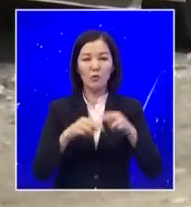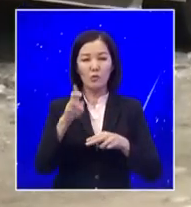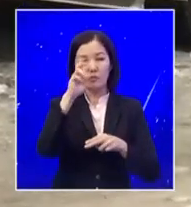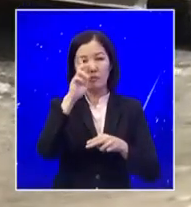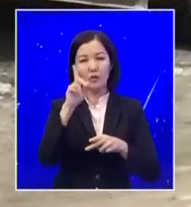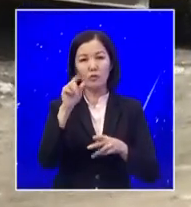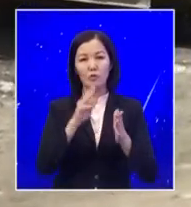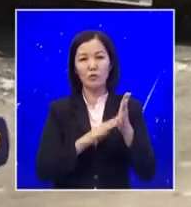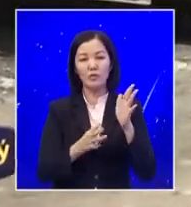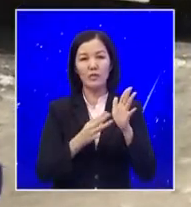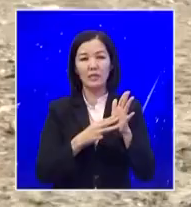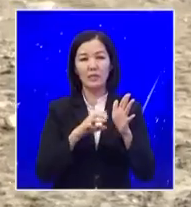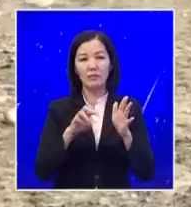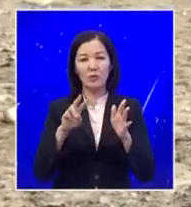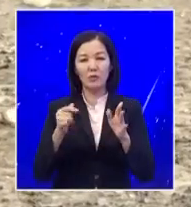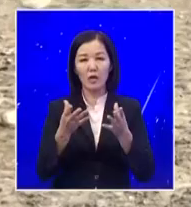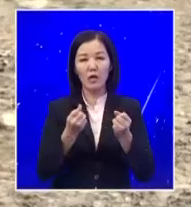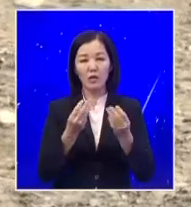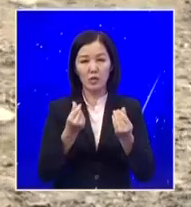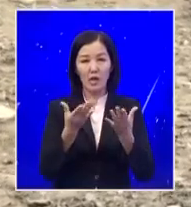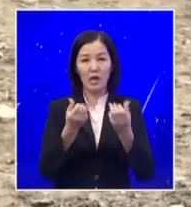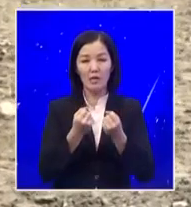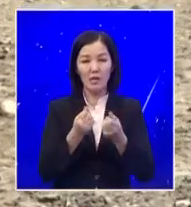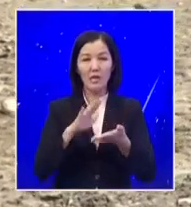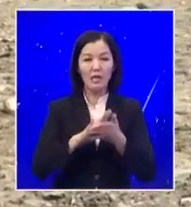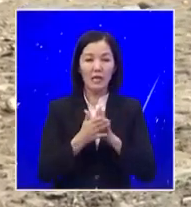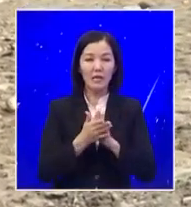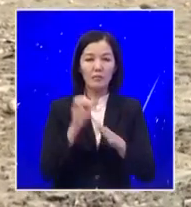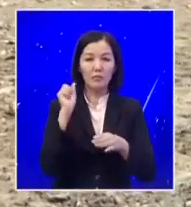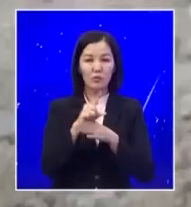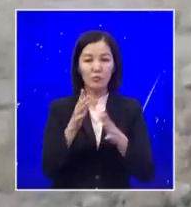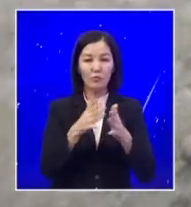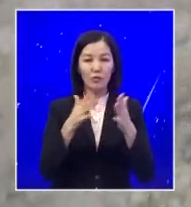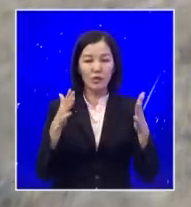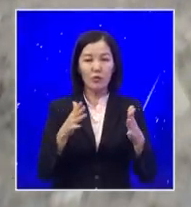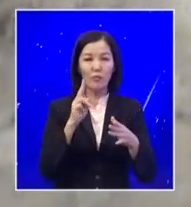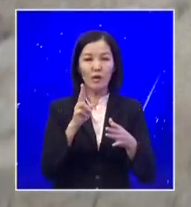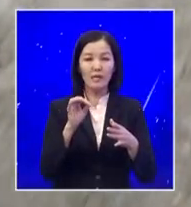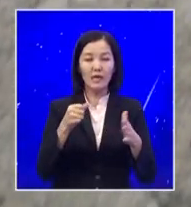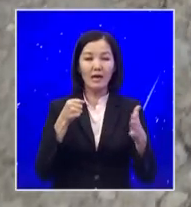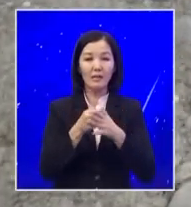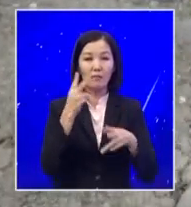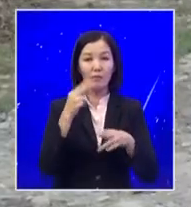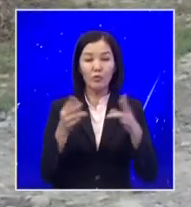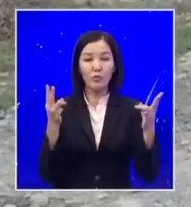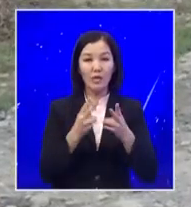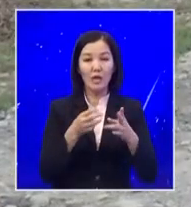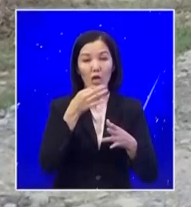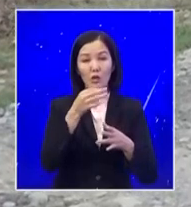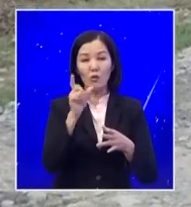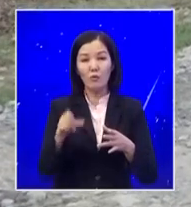мемлекеттен 198 миллион қаржалған. Келісімшарт бойынша жүктелген жұмыс ауқымын қазанға дейін бітіруі керек еді. Жауапты